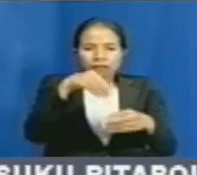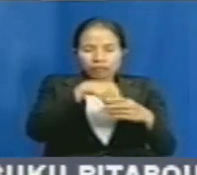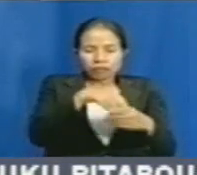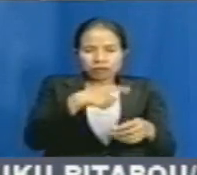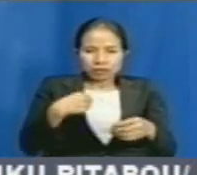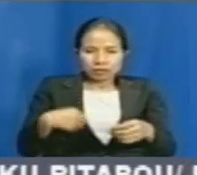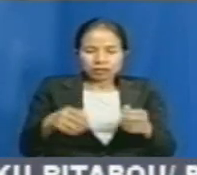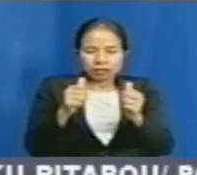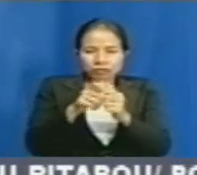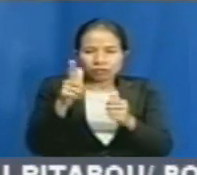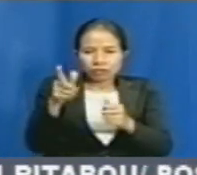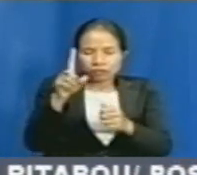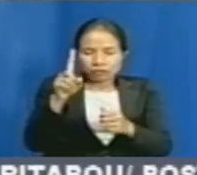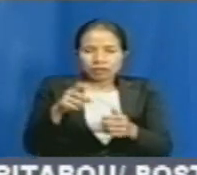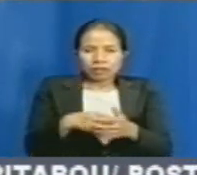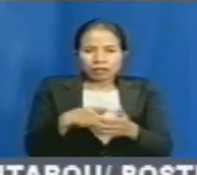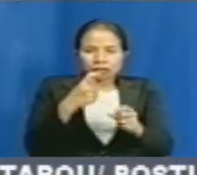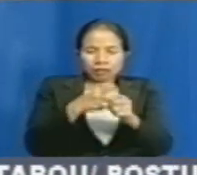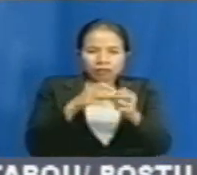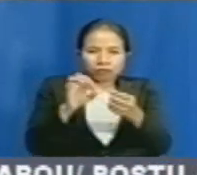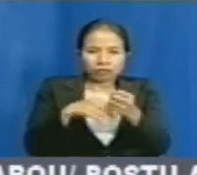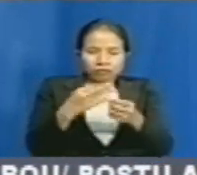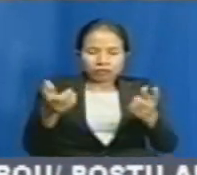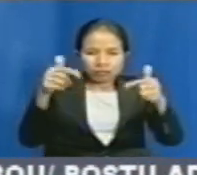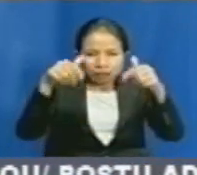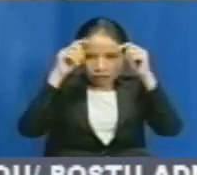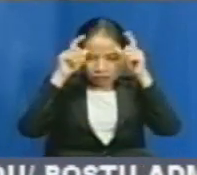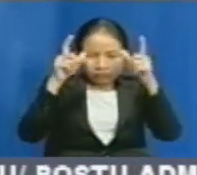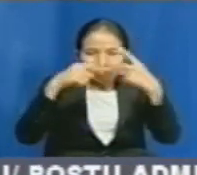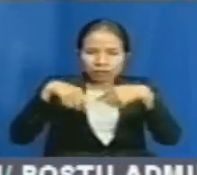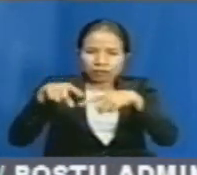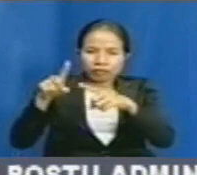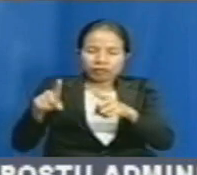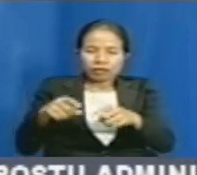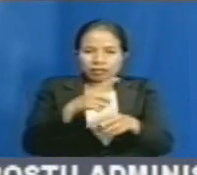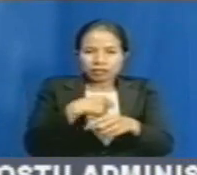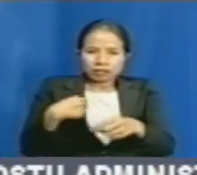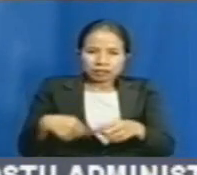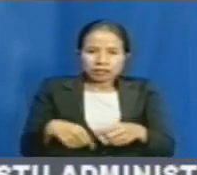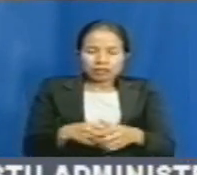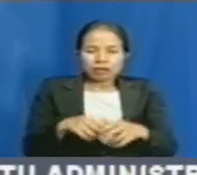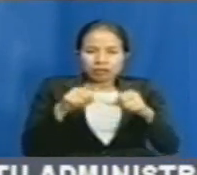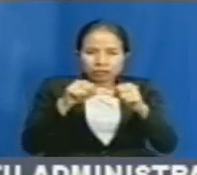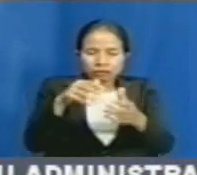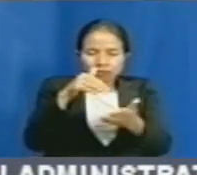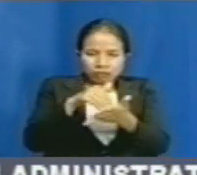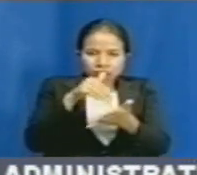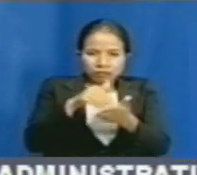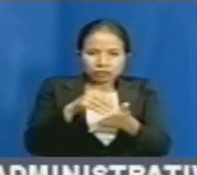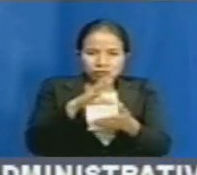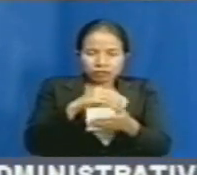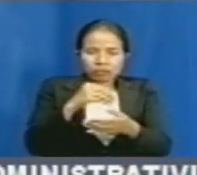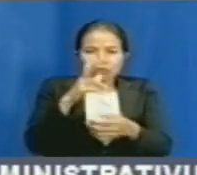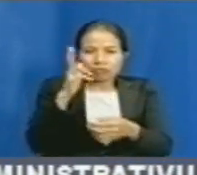ida, nebe ia periodo COVID-19 mai Timor, fila hikas basina hodi continua estudo, no